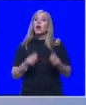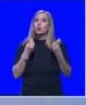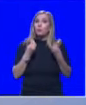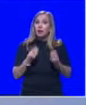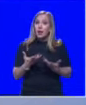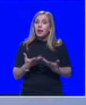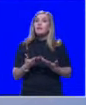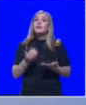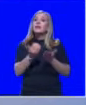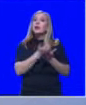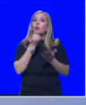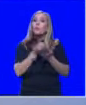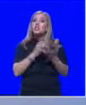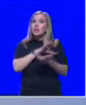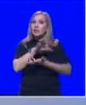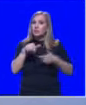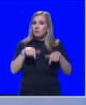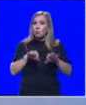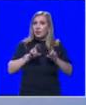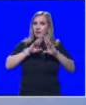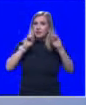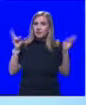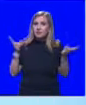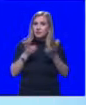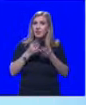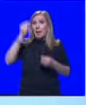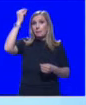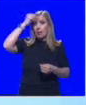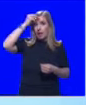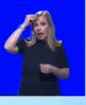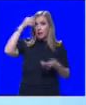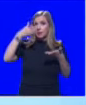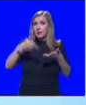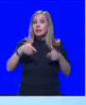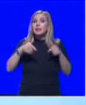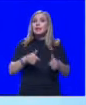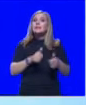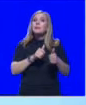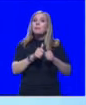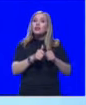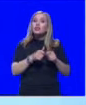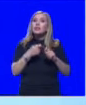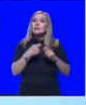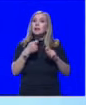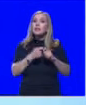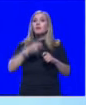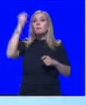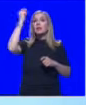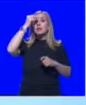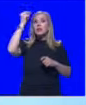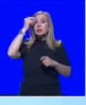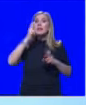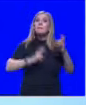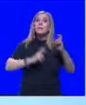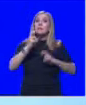Рационалното е в икономическата криза, в която се намира света, а и България на всичкото отгоре. Тези машини да се правят в български предприятия